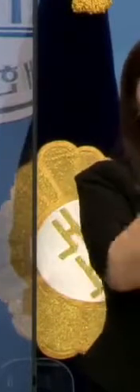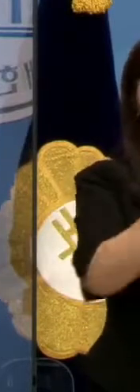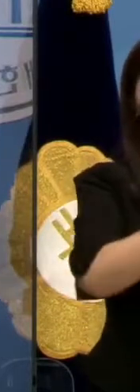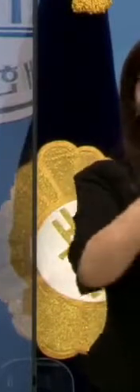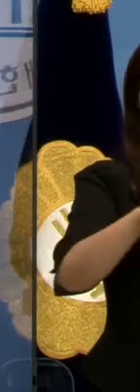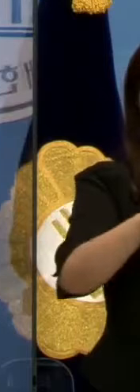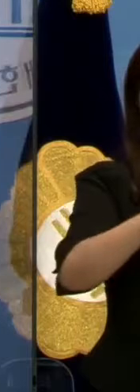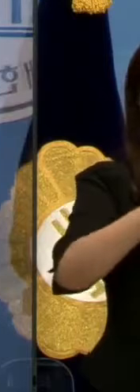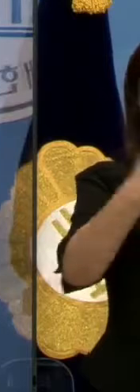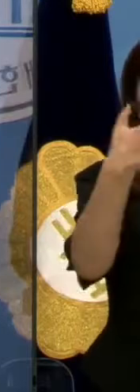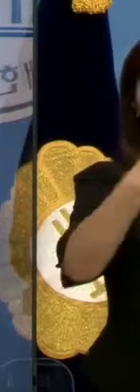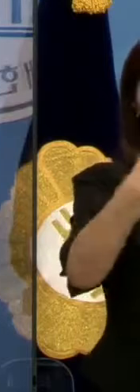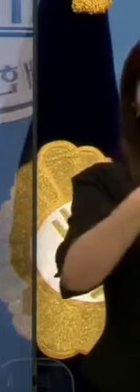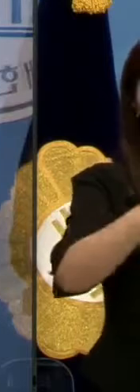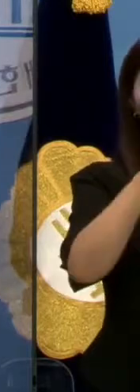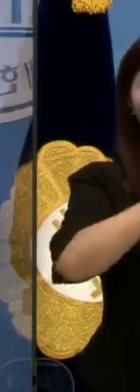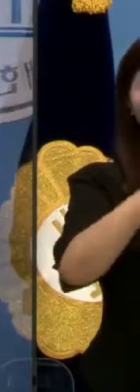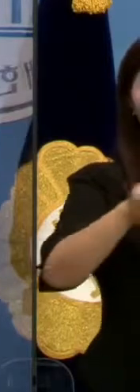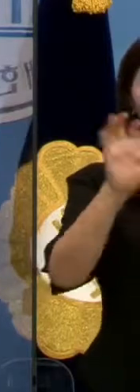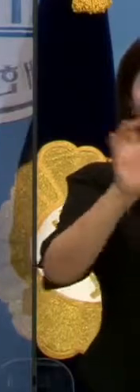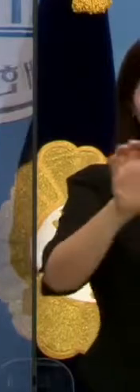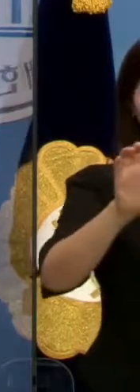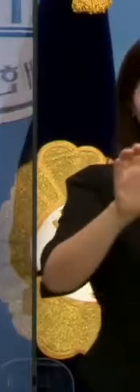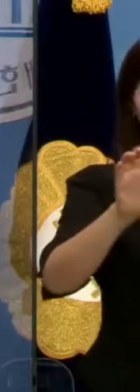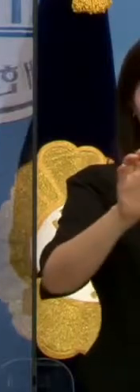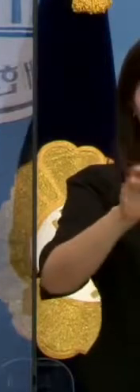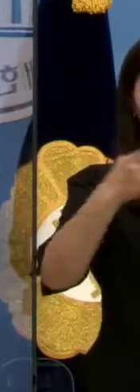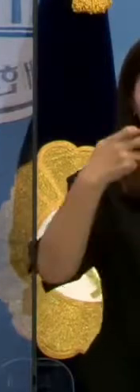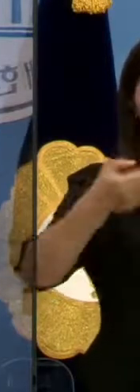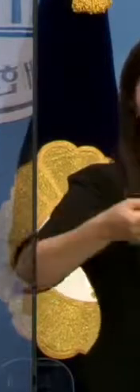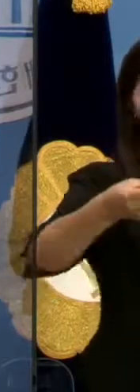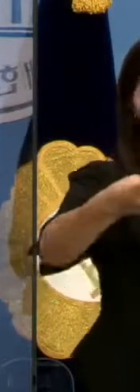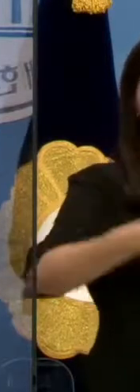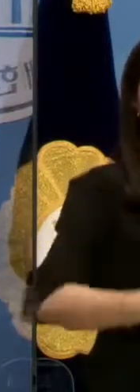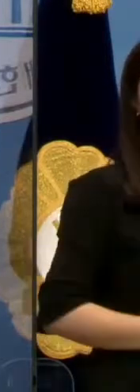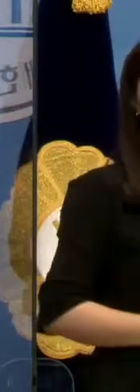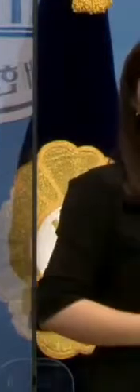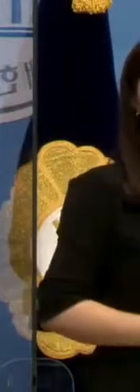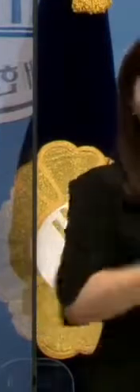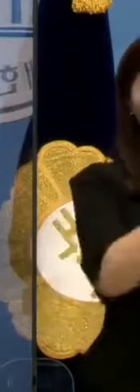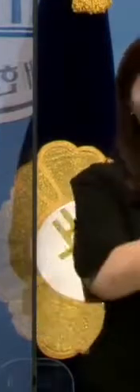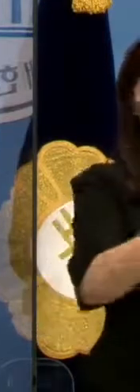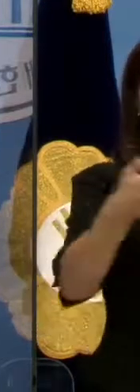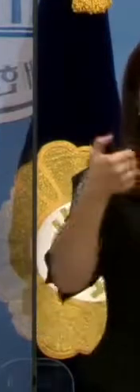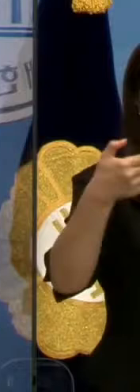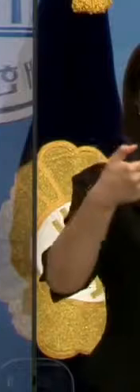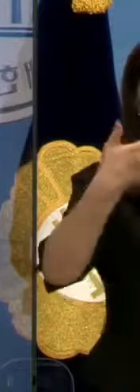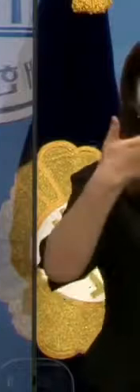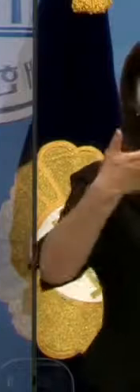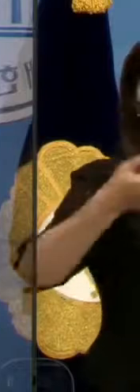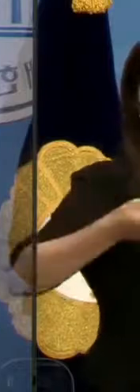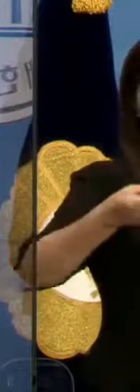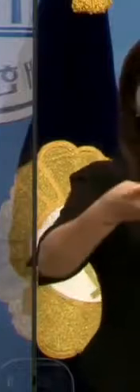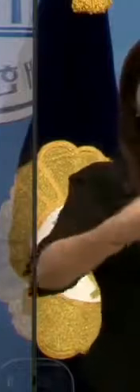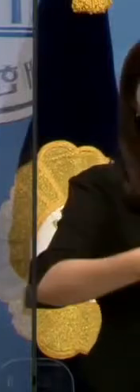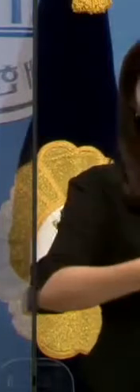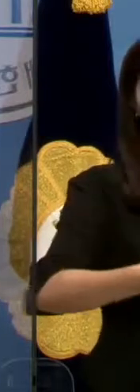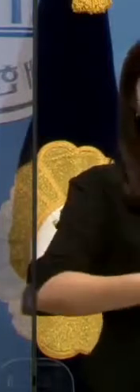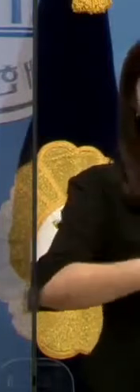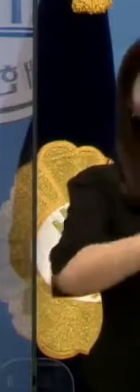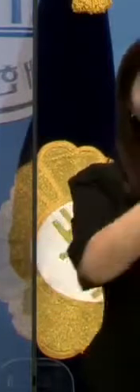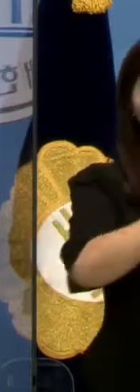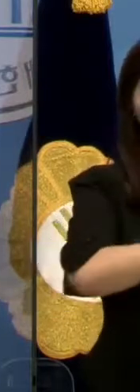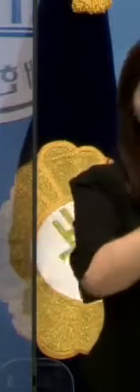약 10평, 3인 가구 40평방미터 12평, 4인 가구 50평방미터 약 18평, 5인